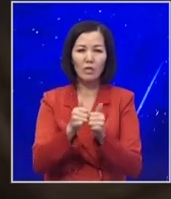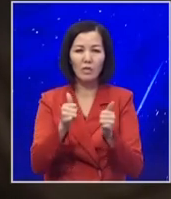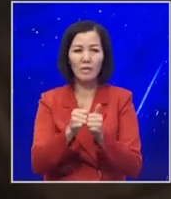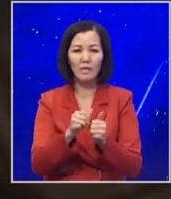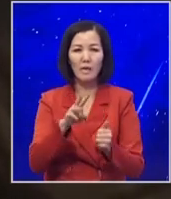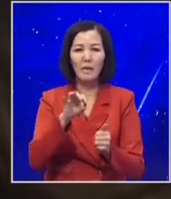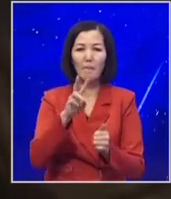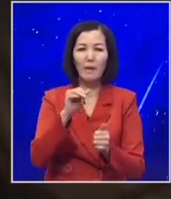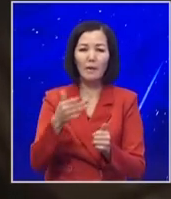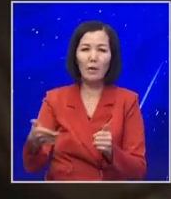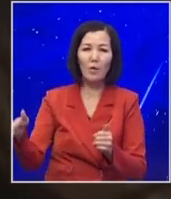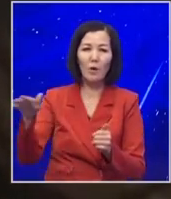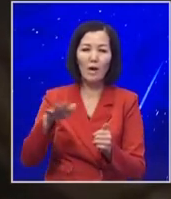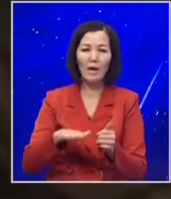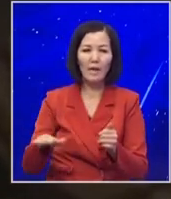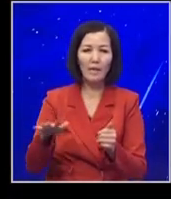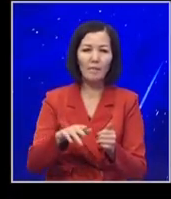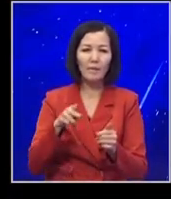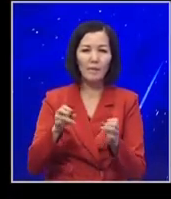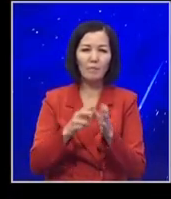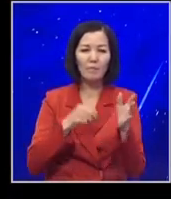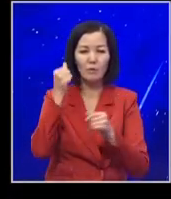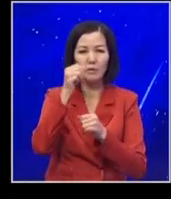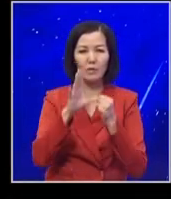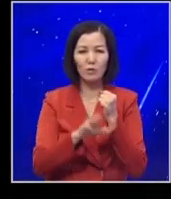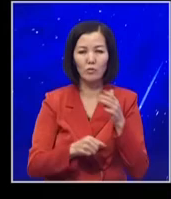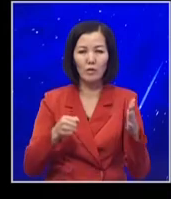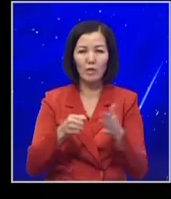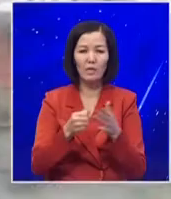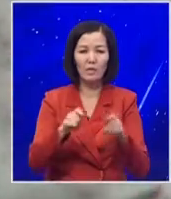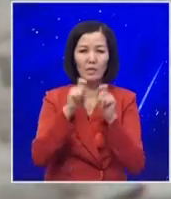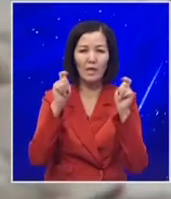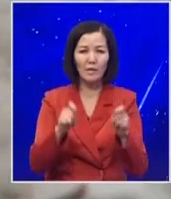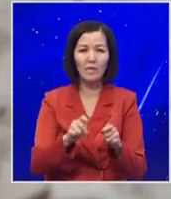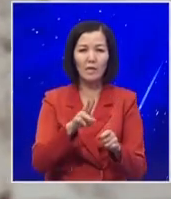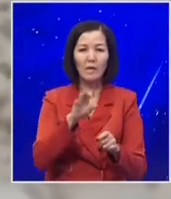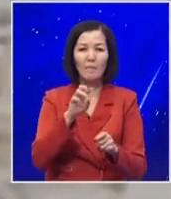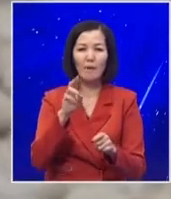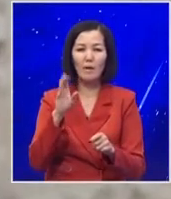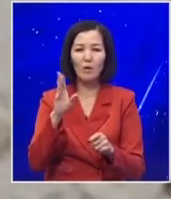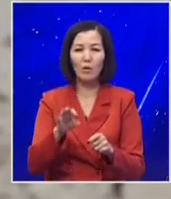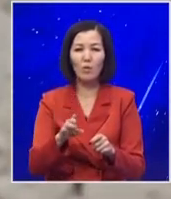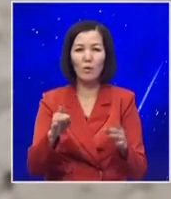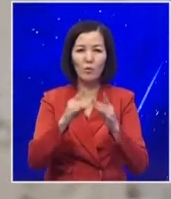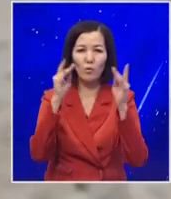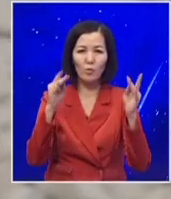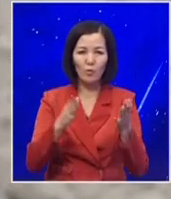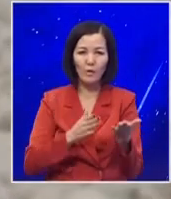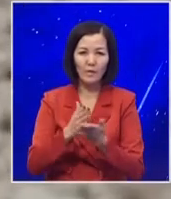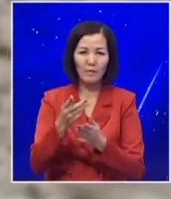Лантау аралымен және 2018 жылдың соңында ашылған алып Гонконг-Макао Чухай көпіріне кіре